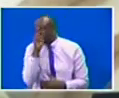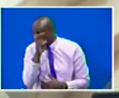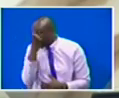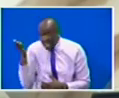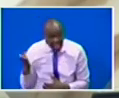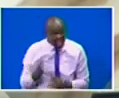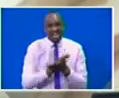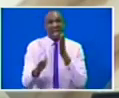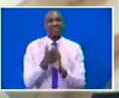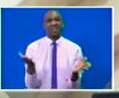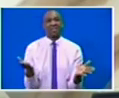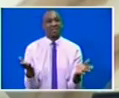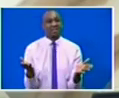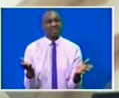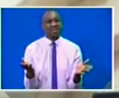hakuna,